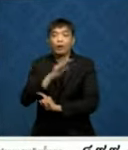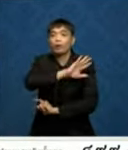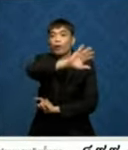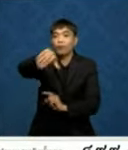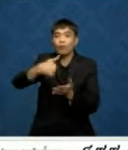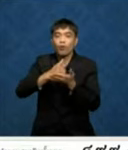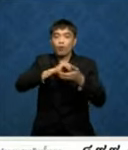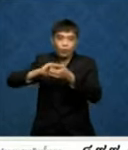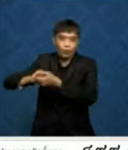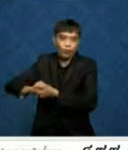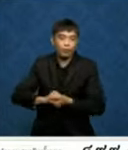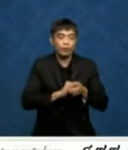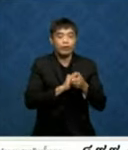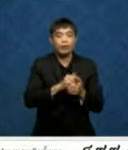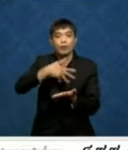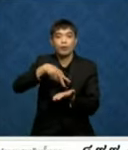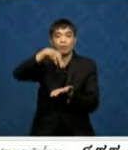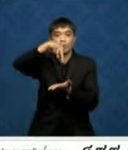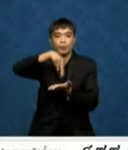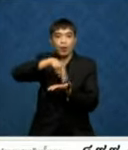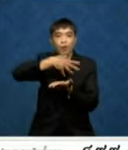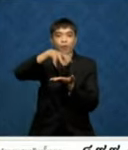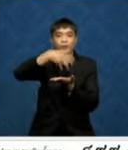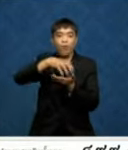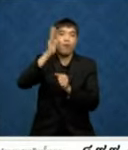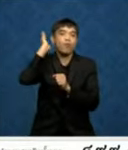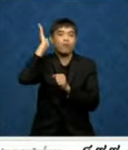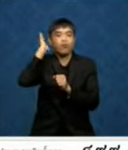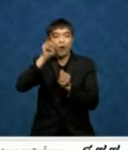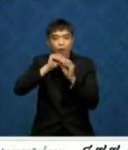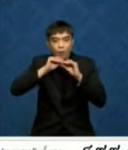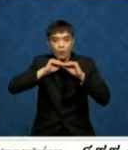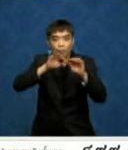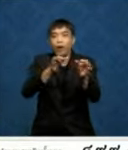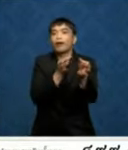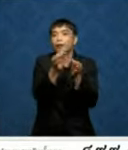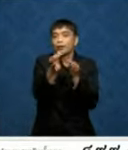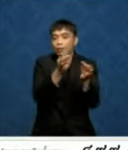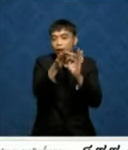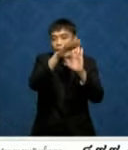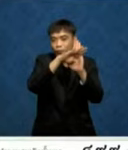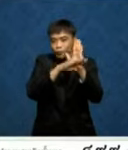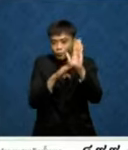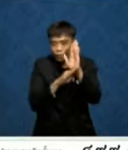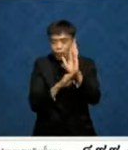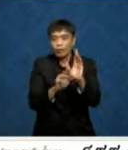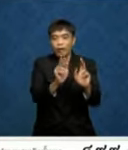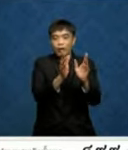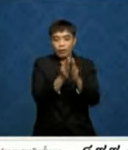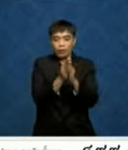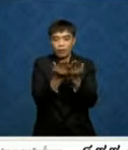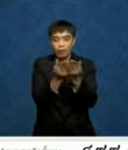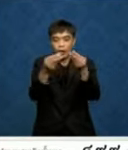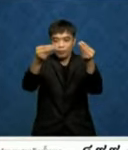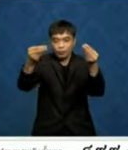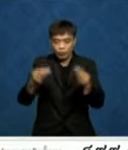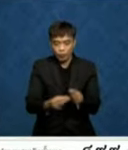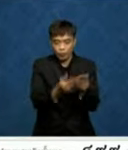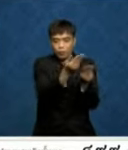การชี้แจงรายละเอียดและจัดเตรียมเอกสารให้คณะกรรมาธิการวิสามัญเป็นอย่างดีด้วยเช่น